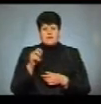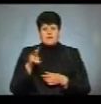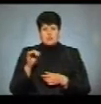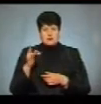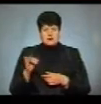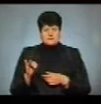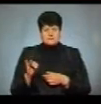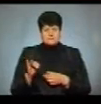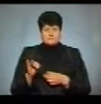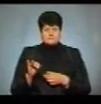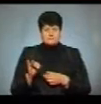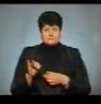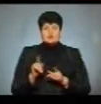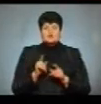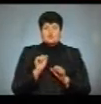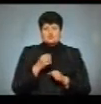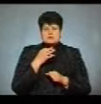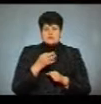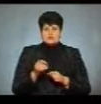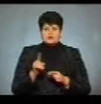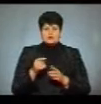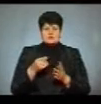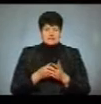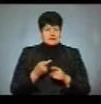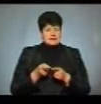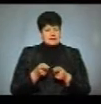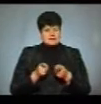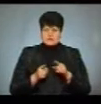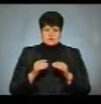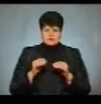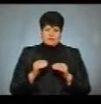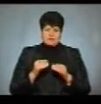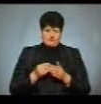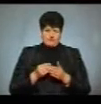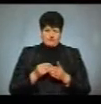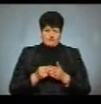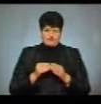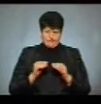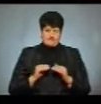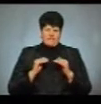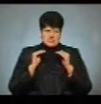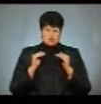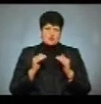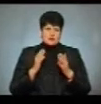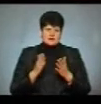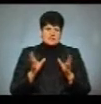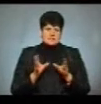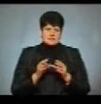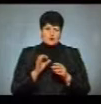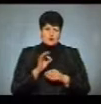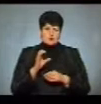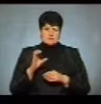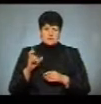Щодо ціни, що можете сказати? Що можу сказати? Що ціна дійсно висока для співвласників багатоквартирних будинків, але хто